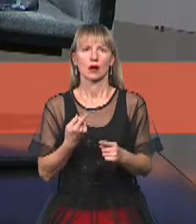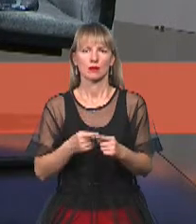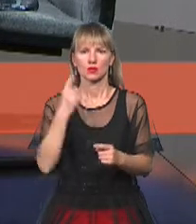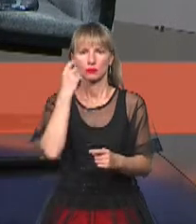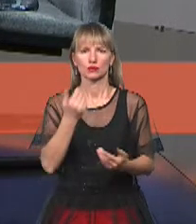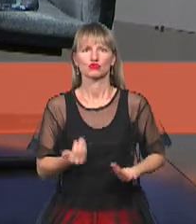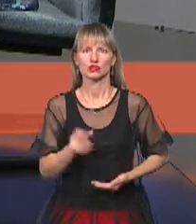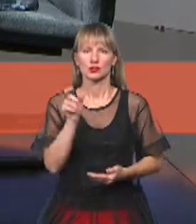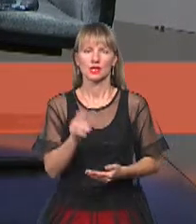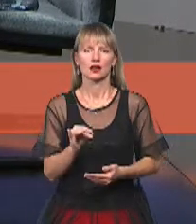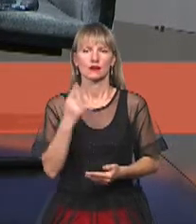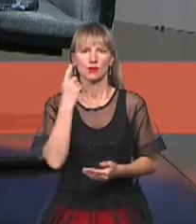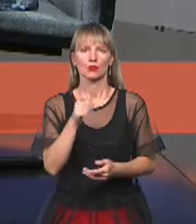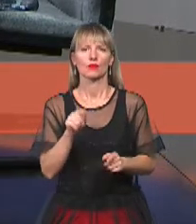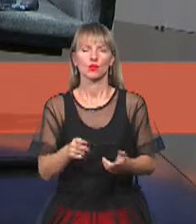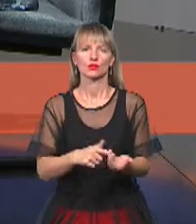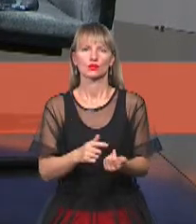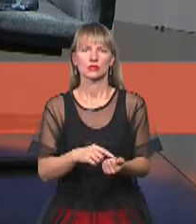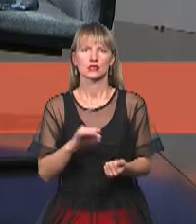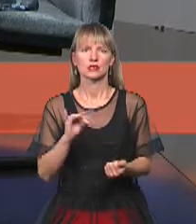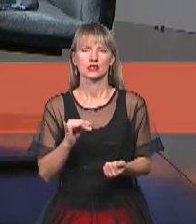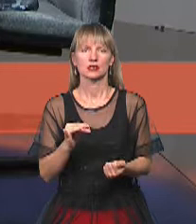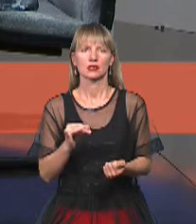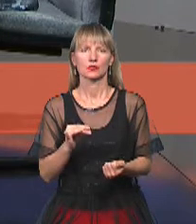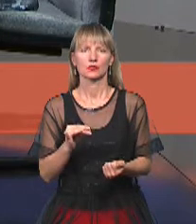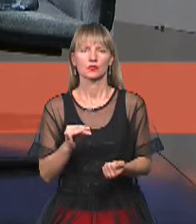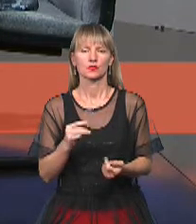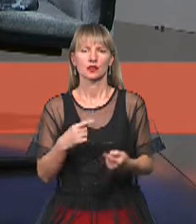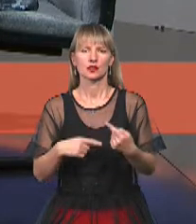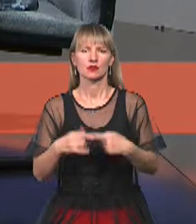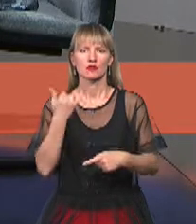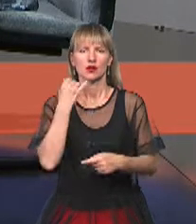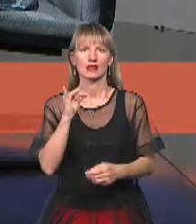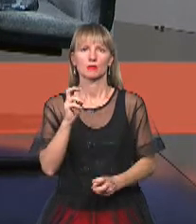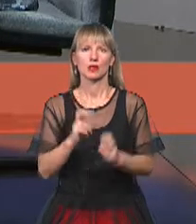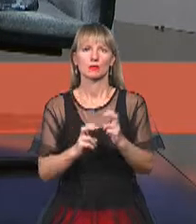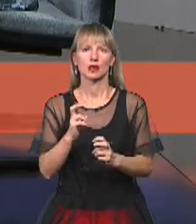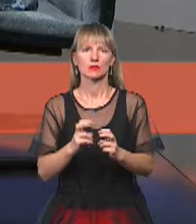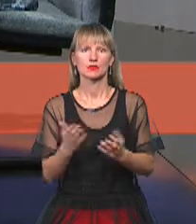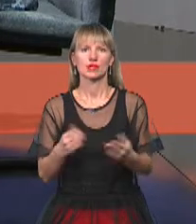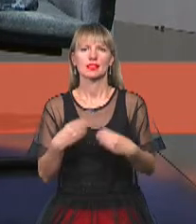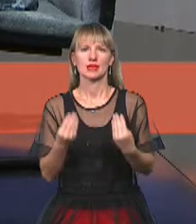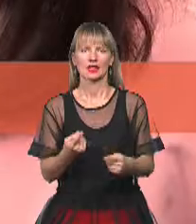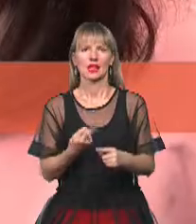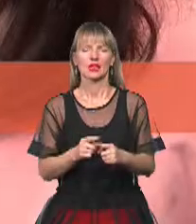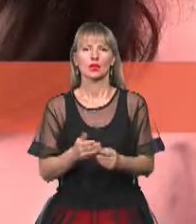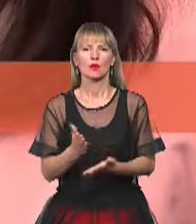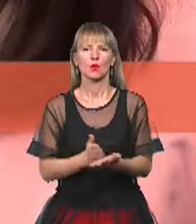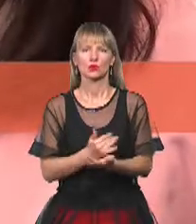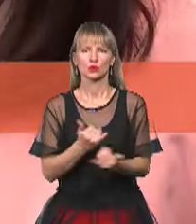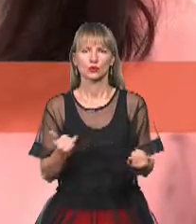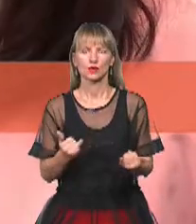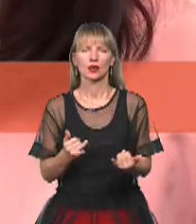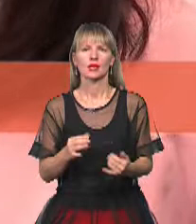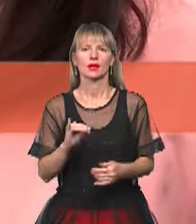що інформує в тому числі і зворотнім зв'язком, і саму підприємство, яке надає ці послуги. І з огляду на це